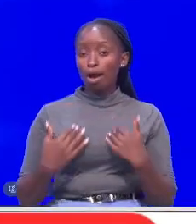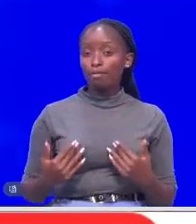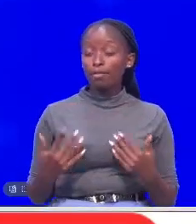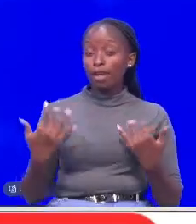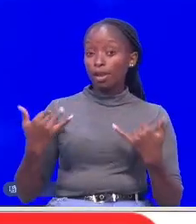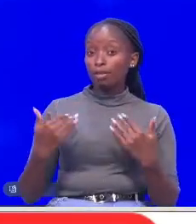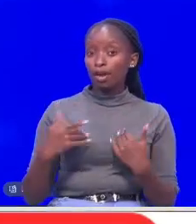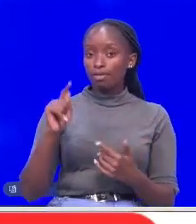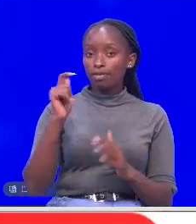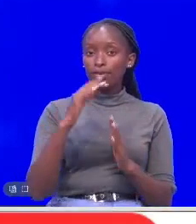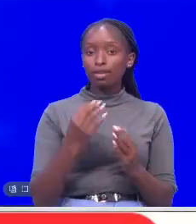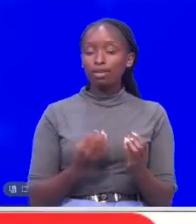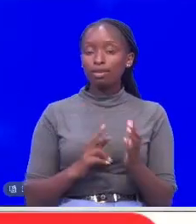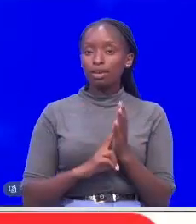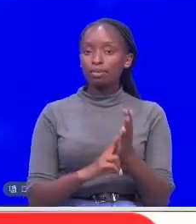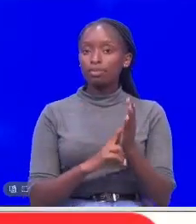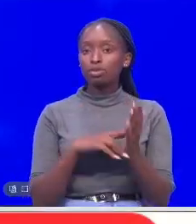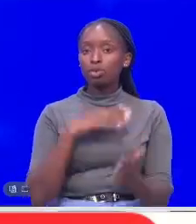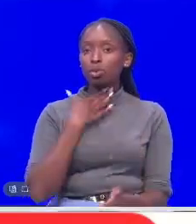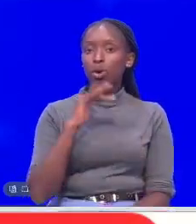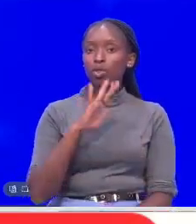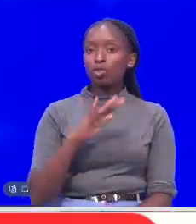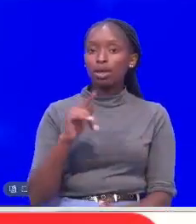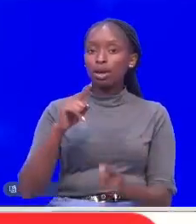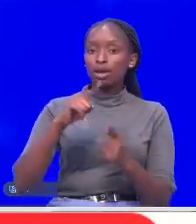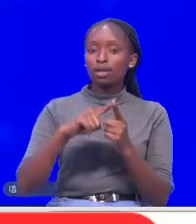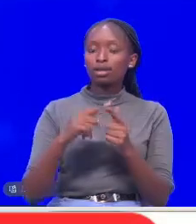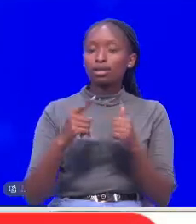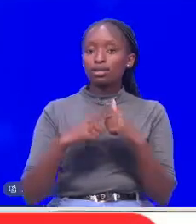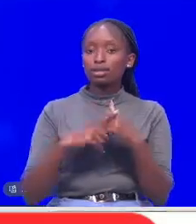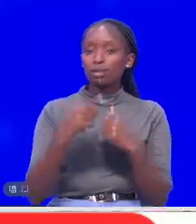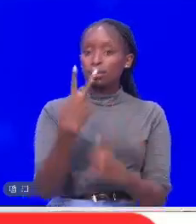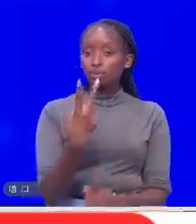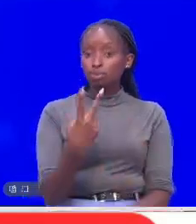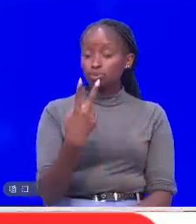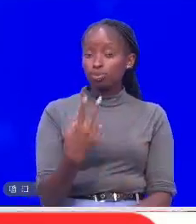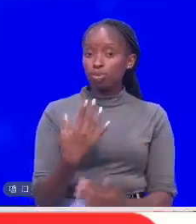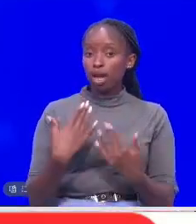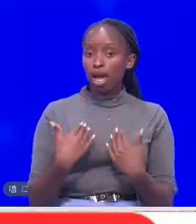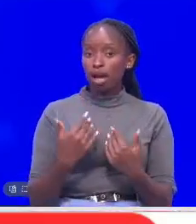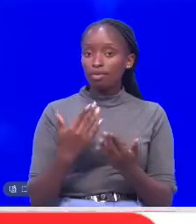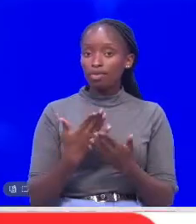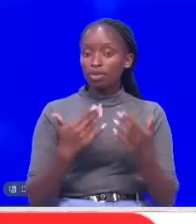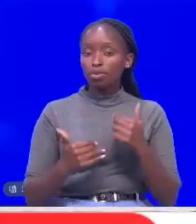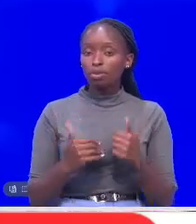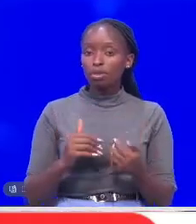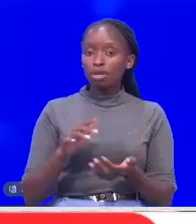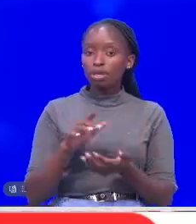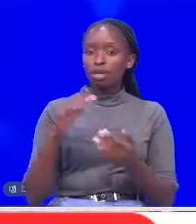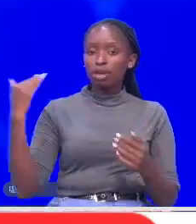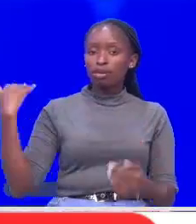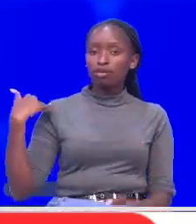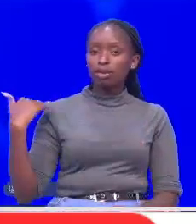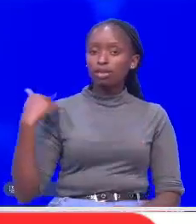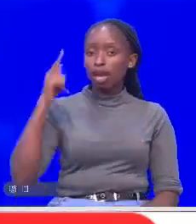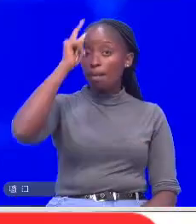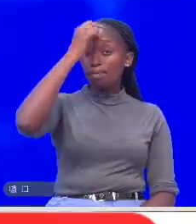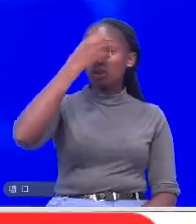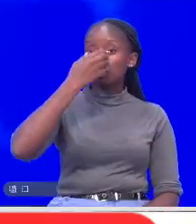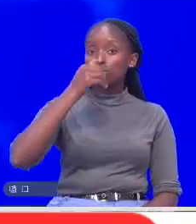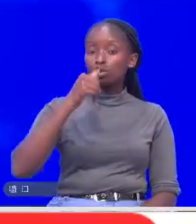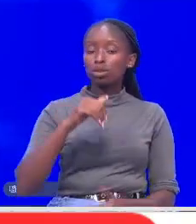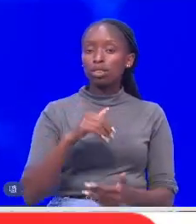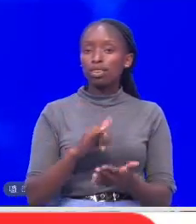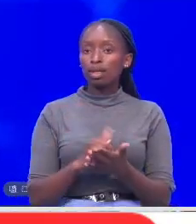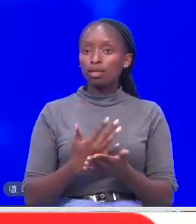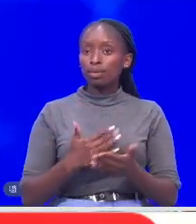wanawasilisha mapendekezo yao hadi tarehe 6 mwezi Februari. Kizungumkuti ambacho kinamsumbua Rais William Ruto ni kuhusu uhasama uliopo kati ya